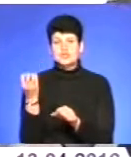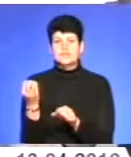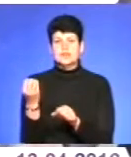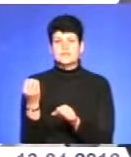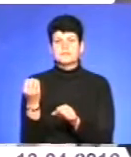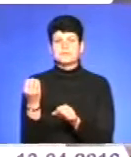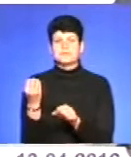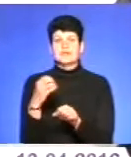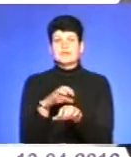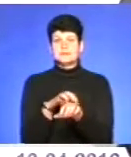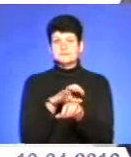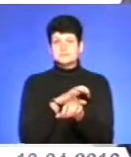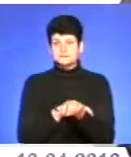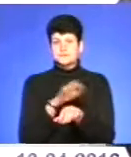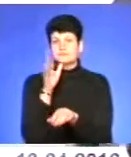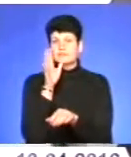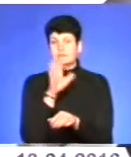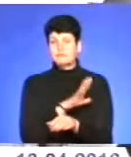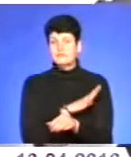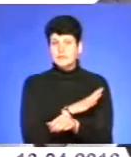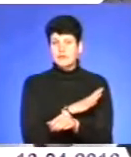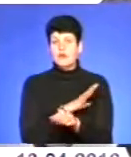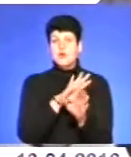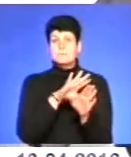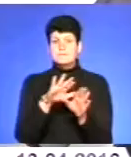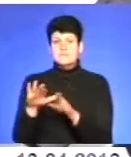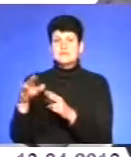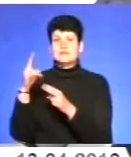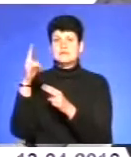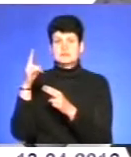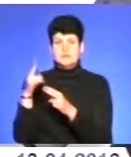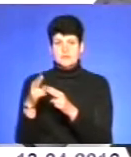влади, радянської влади ще частина велася після завершення